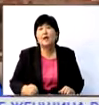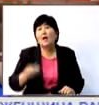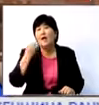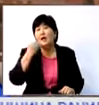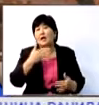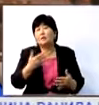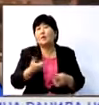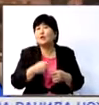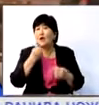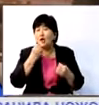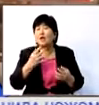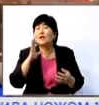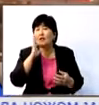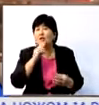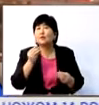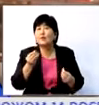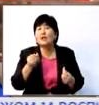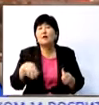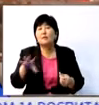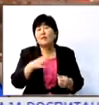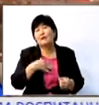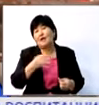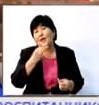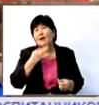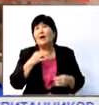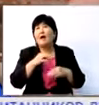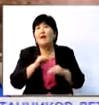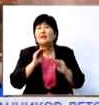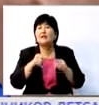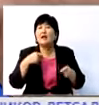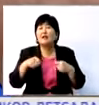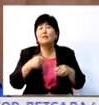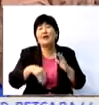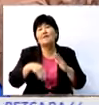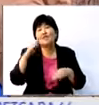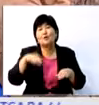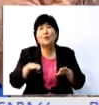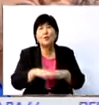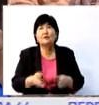Качество продуктов очень хорошее, доступные цены. Мне все понравилось. Организация ярмарки на высшем уровне.